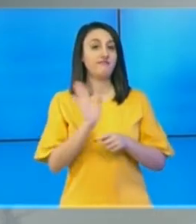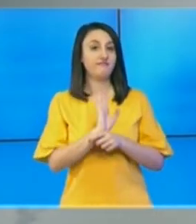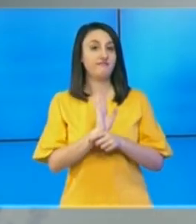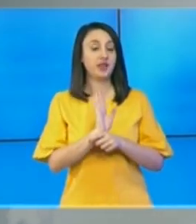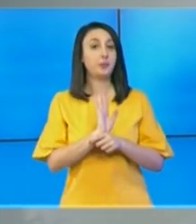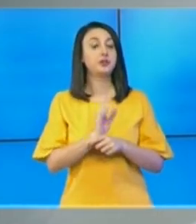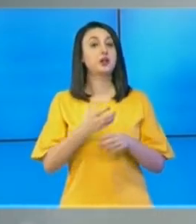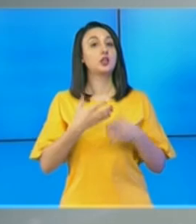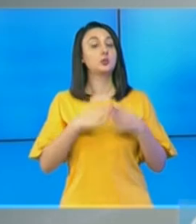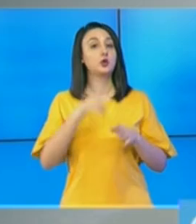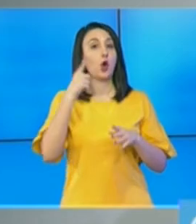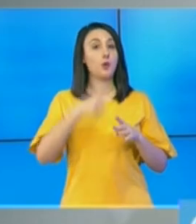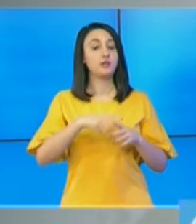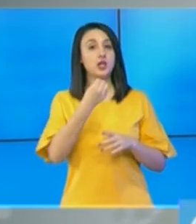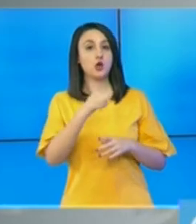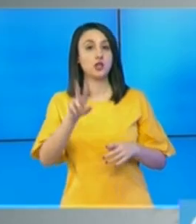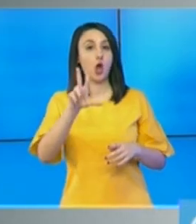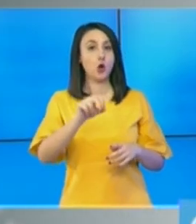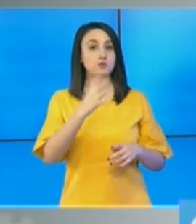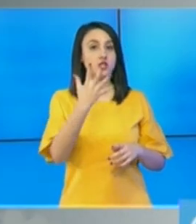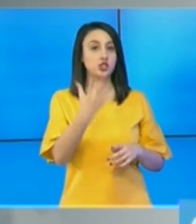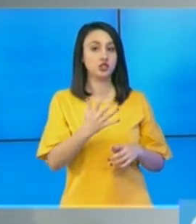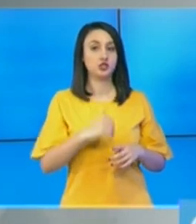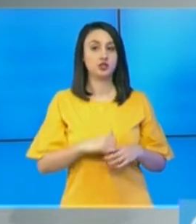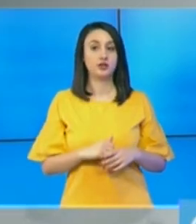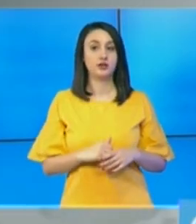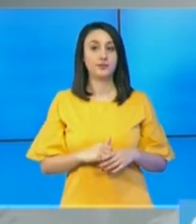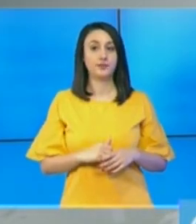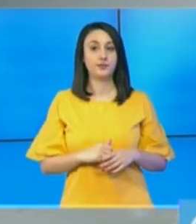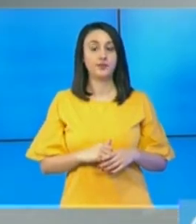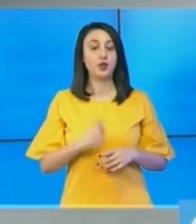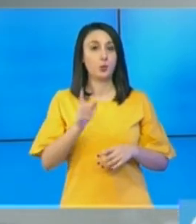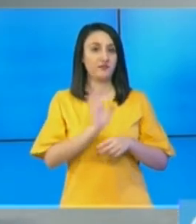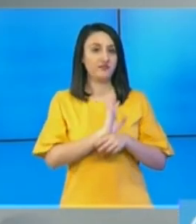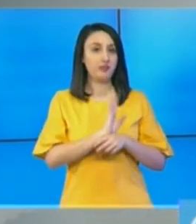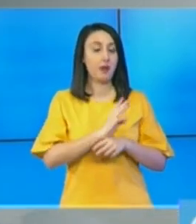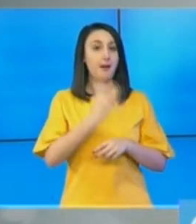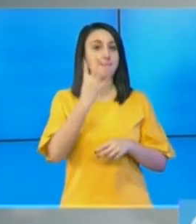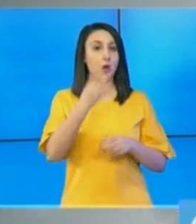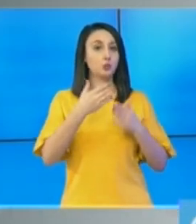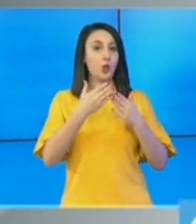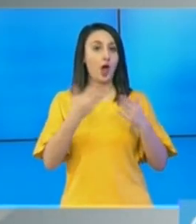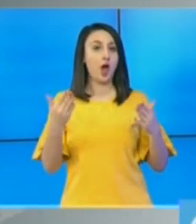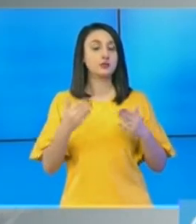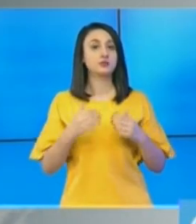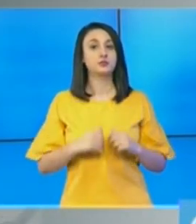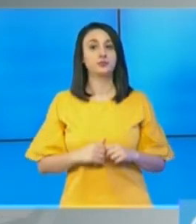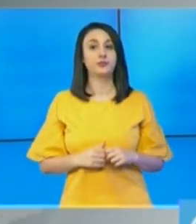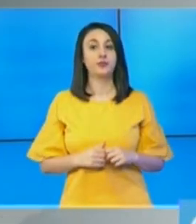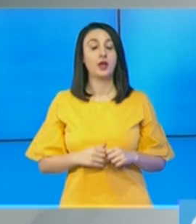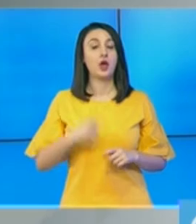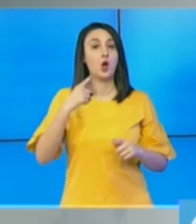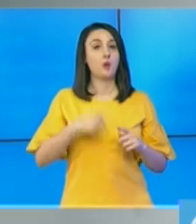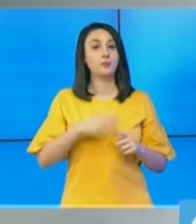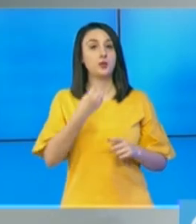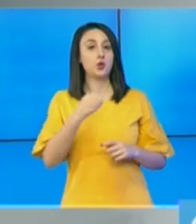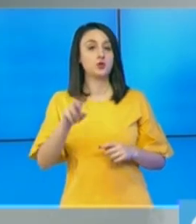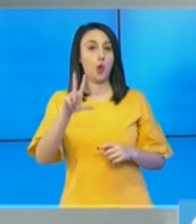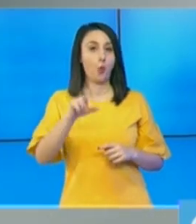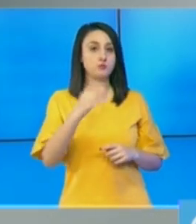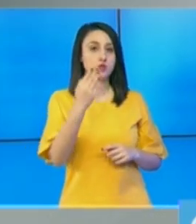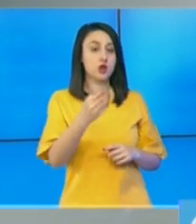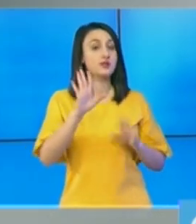în 1985, în filmul regisoarei Cristiana Nicolae, Al patrulea gard lângă Debarcader. În